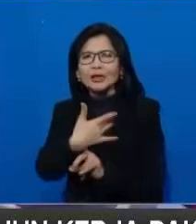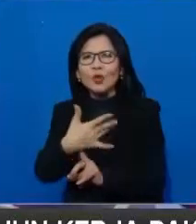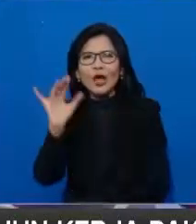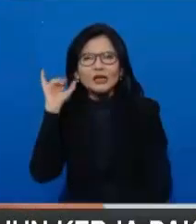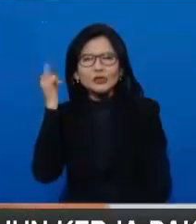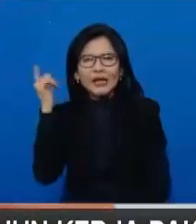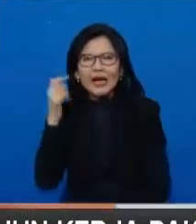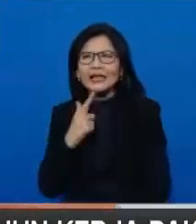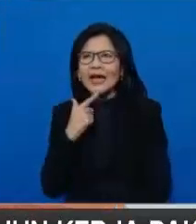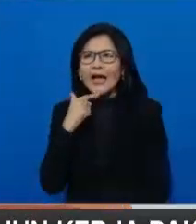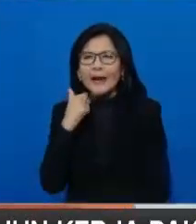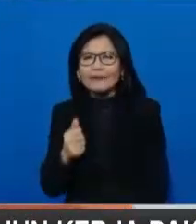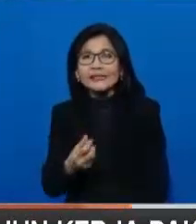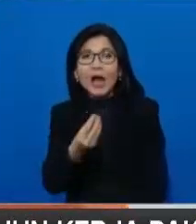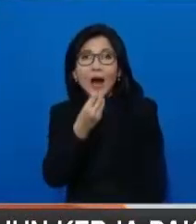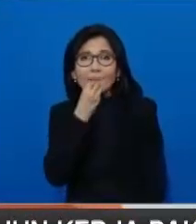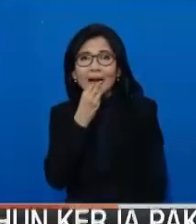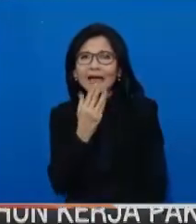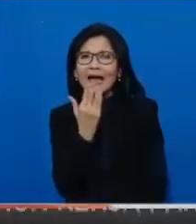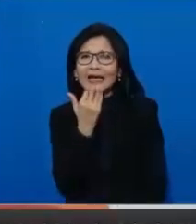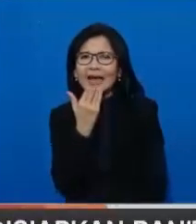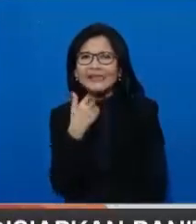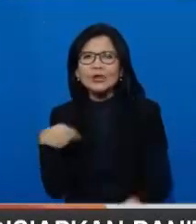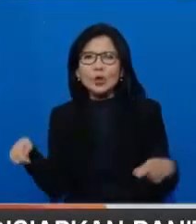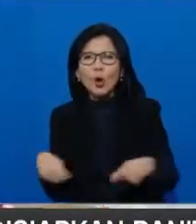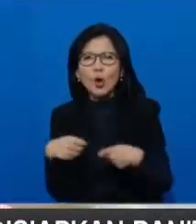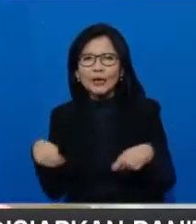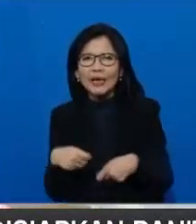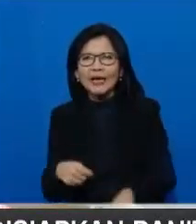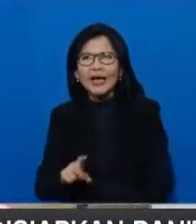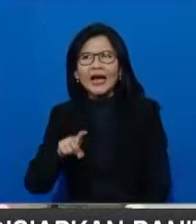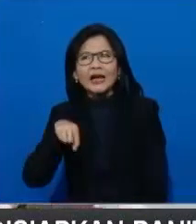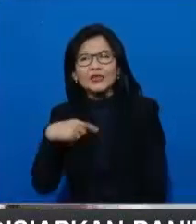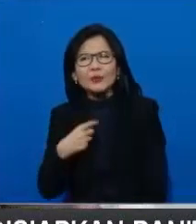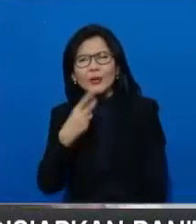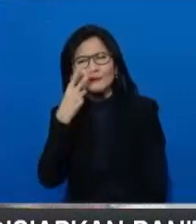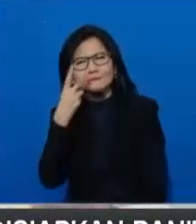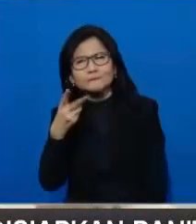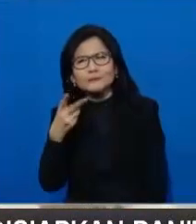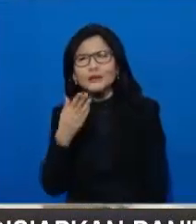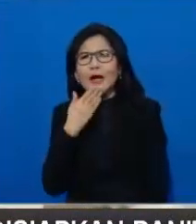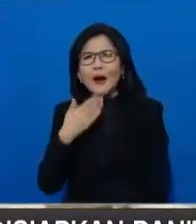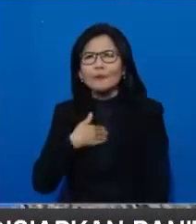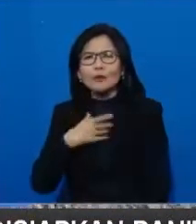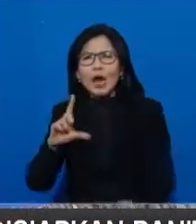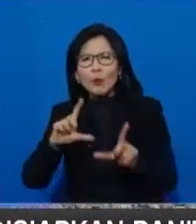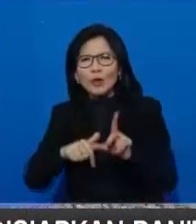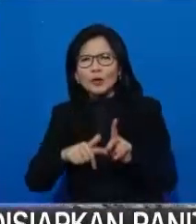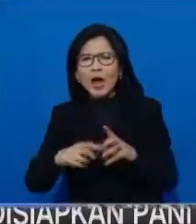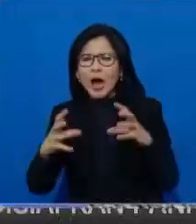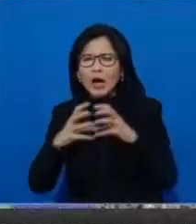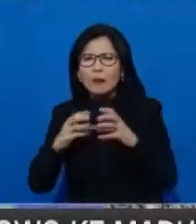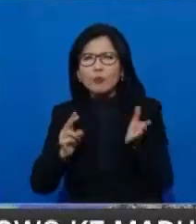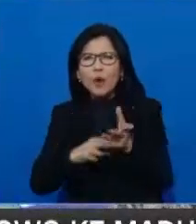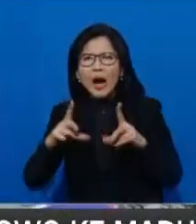naga bisa jadi sajian nasi goreng. Berawal dari keprihatinan sang pemilik warung dengan harga buah naga yang saat